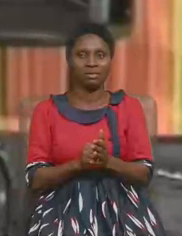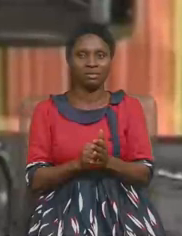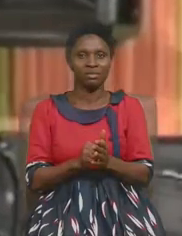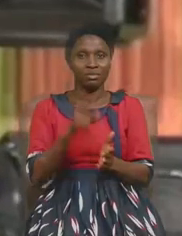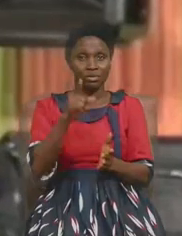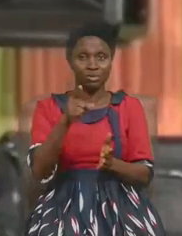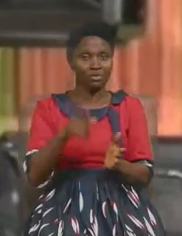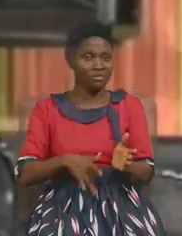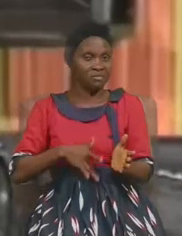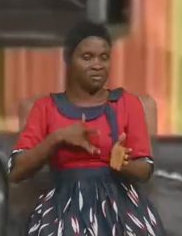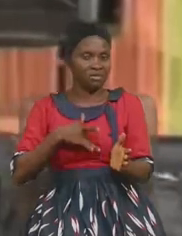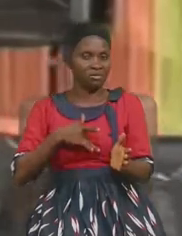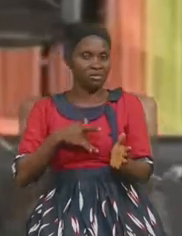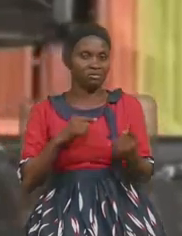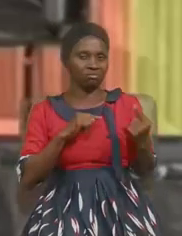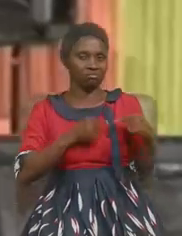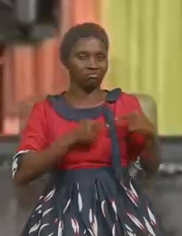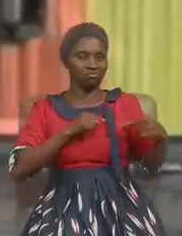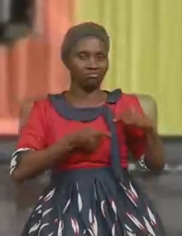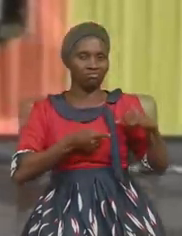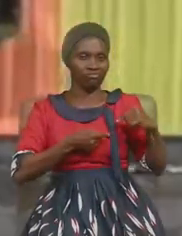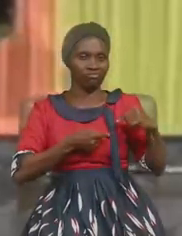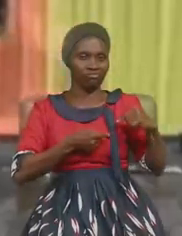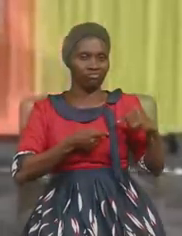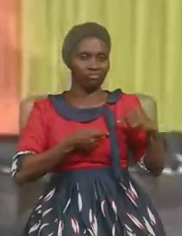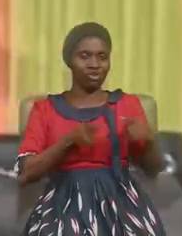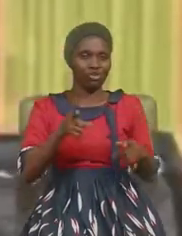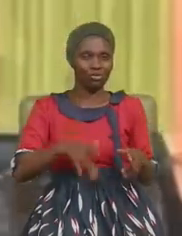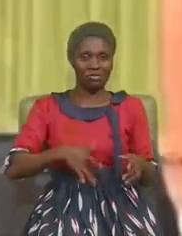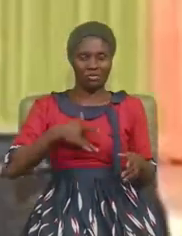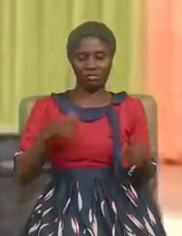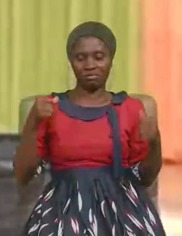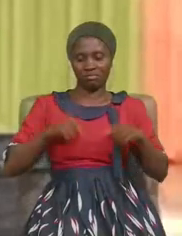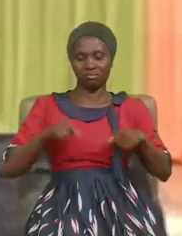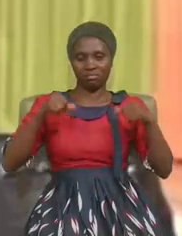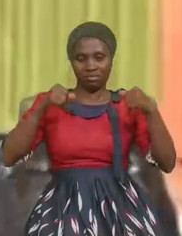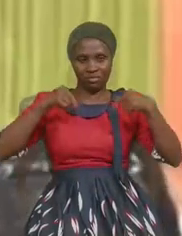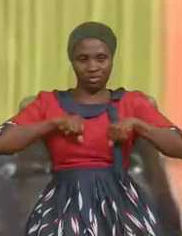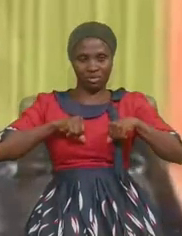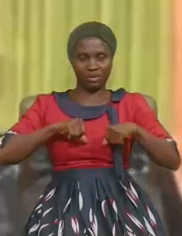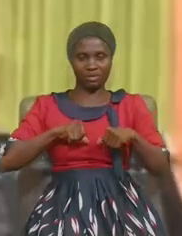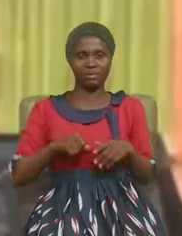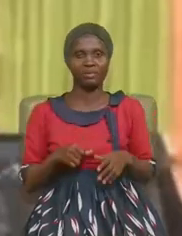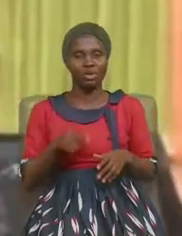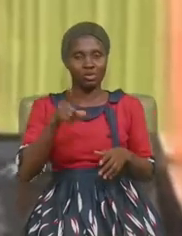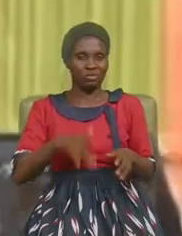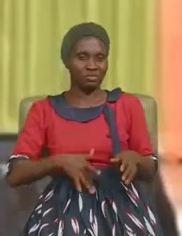Tu te sens coupable. Tu te sens condamné. Tu te sens